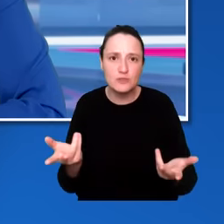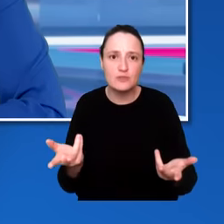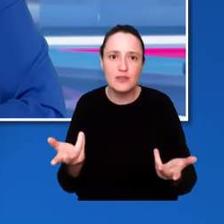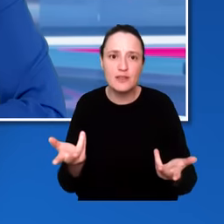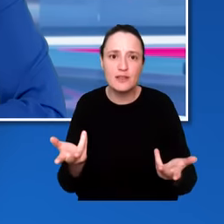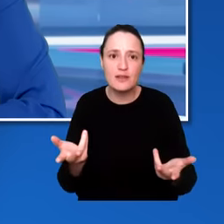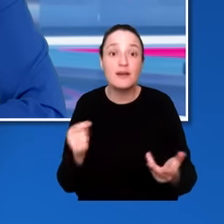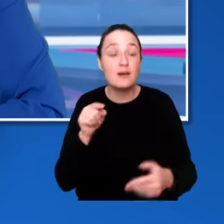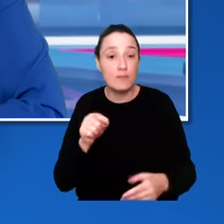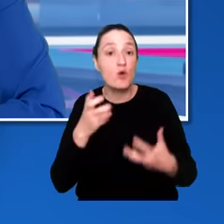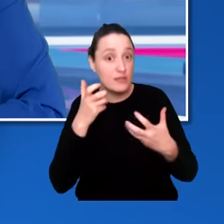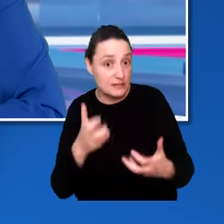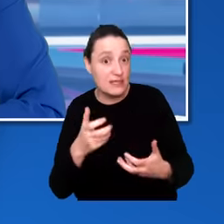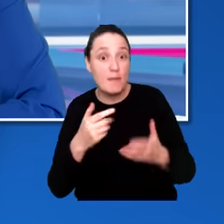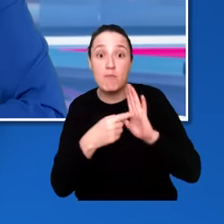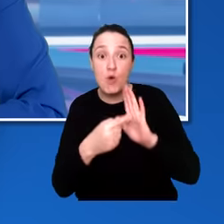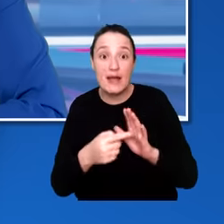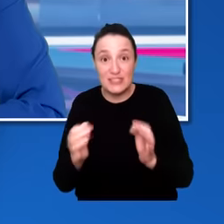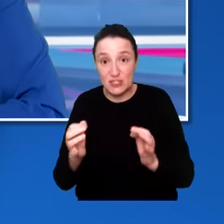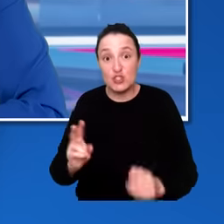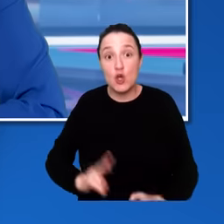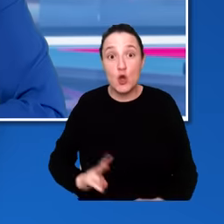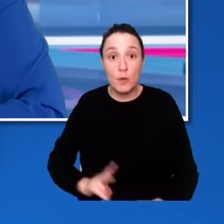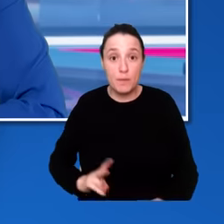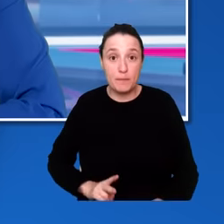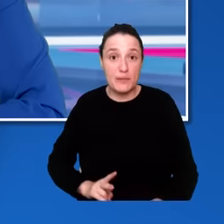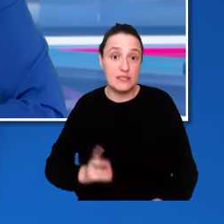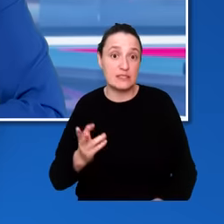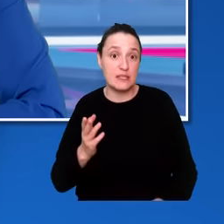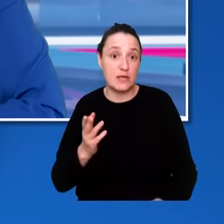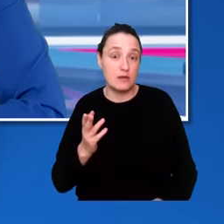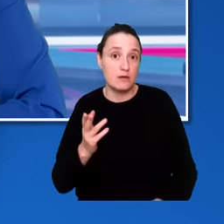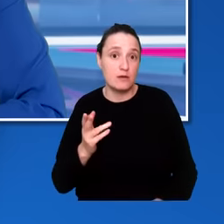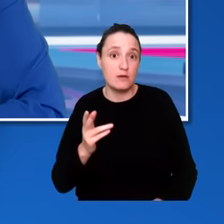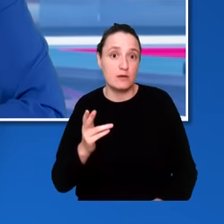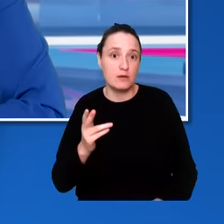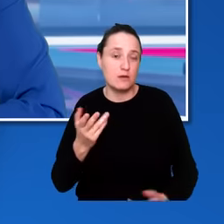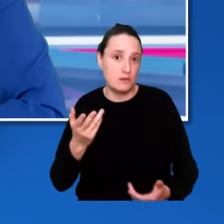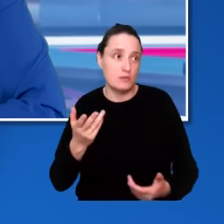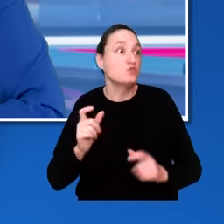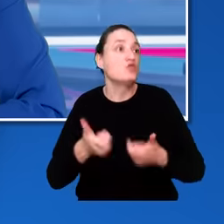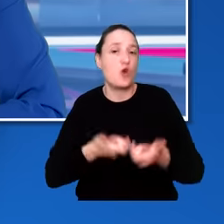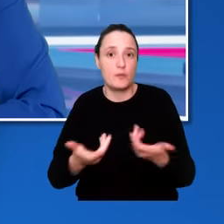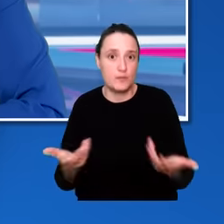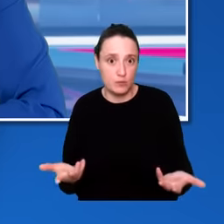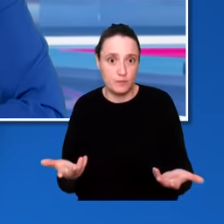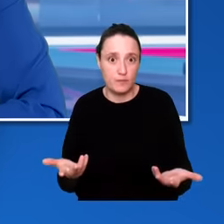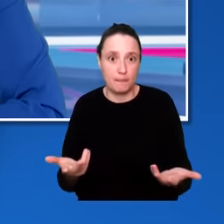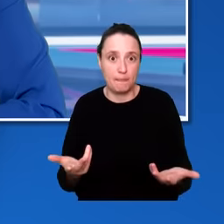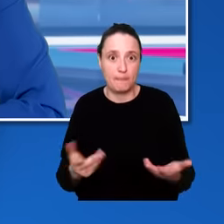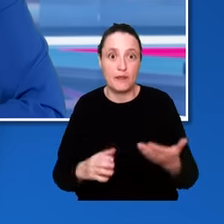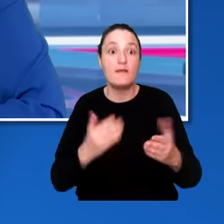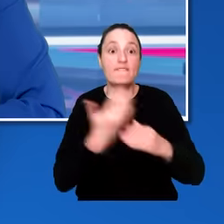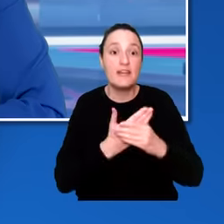jaka przez wiele lat pełnił obecny minister konstytucyjny. W mojej ocenie reprezentowanie albo współpracowanie z firmami,